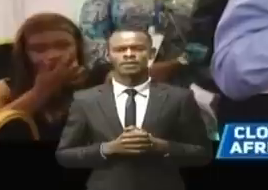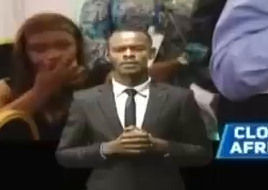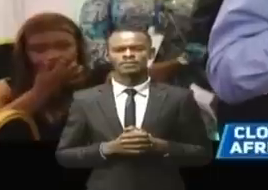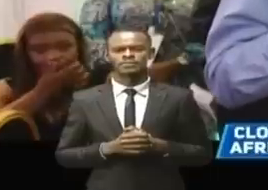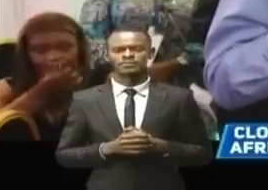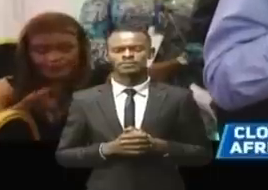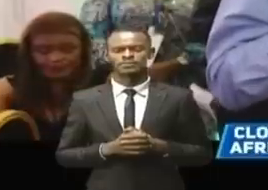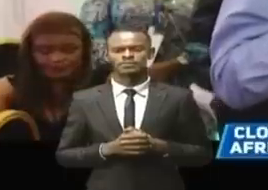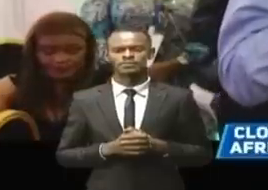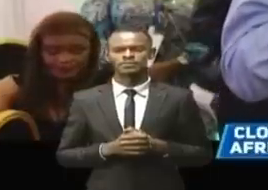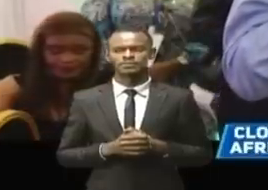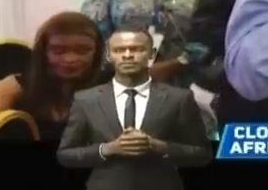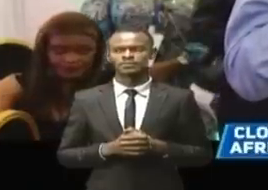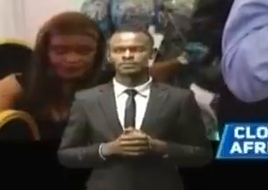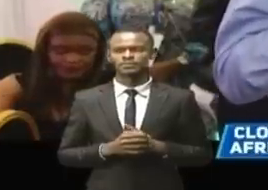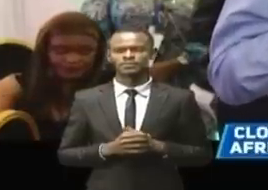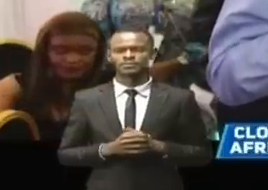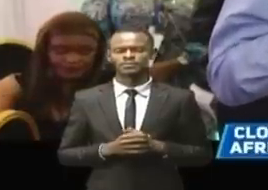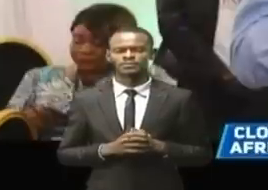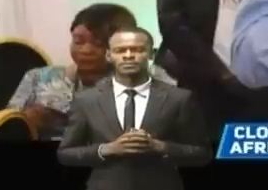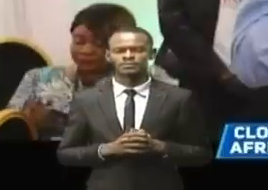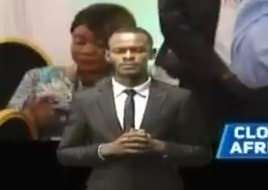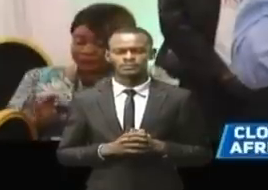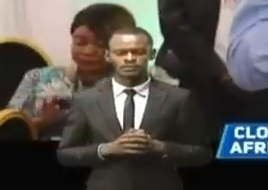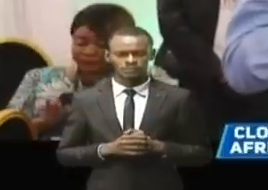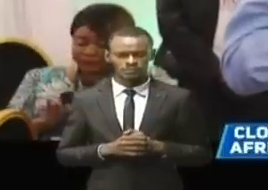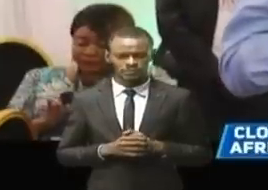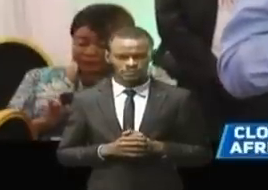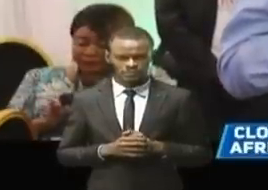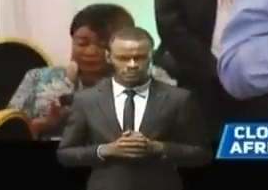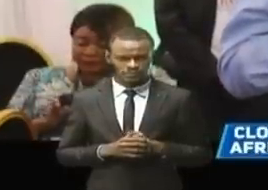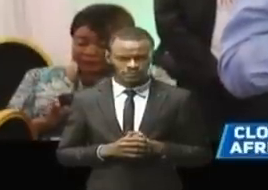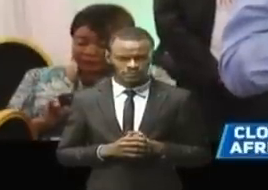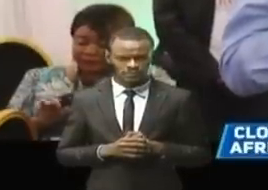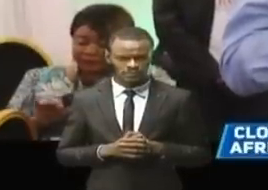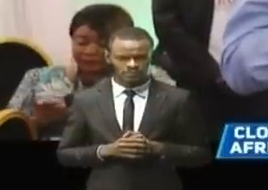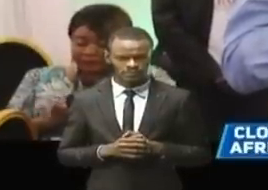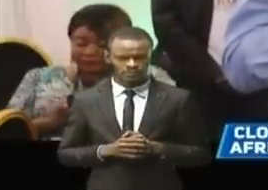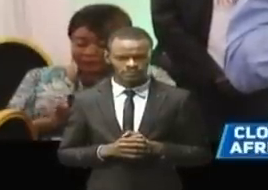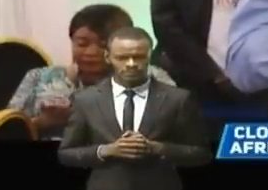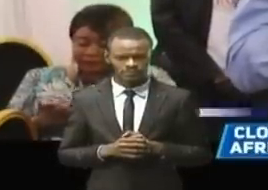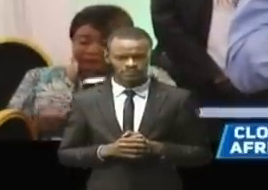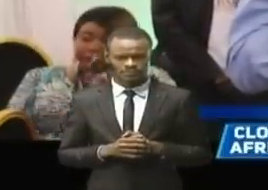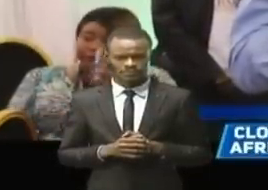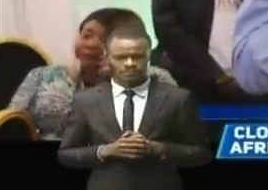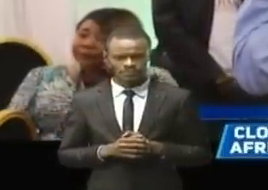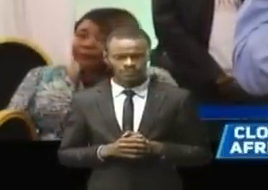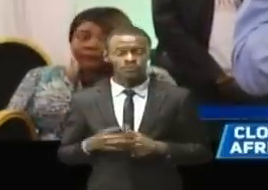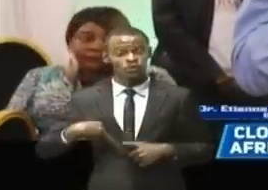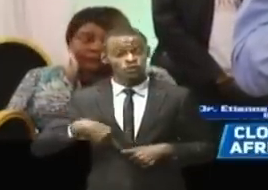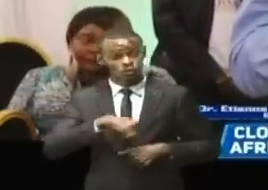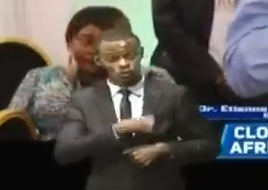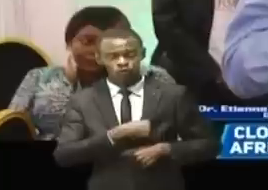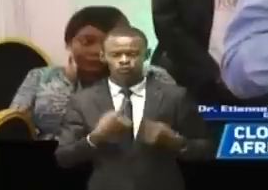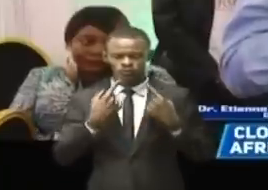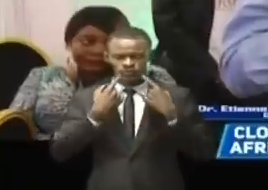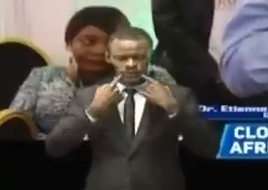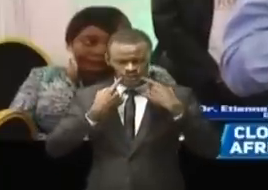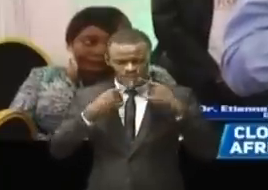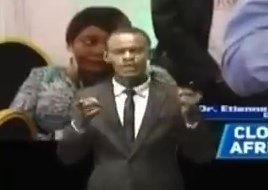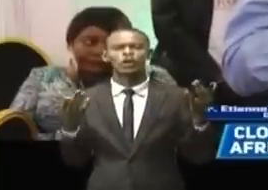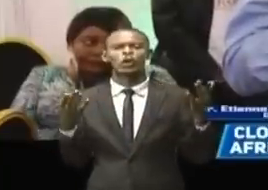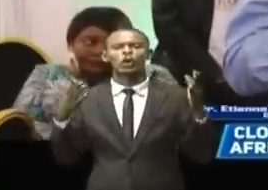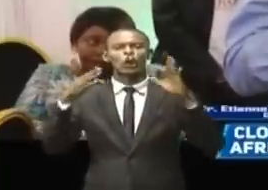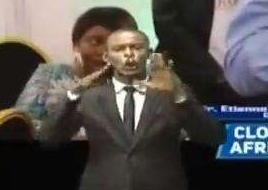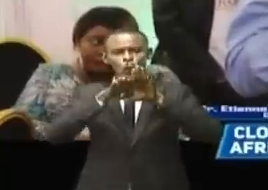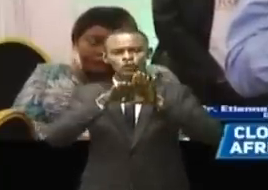au long de ces assises. Sur ce, nous déclarons close